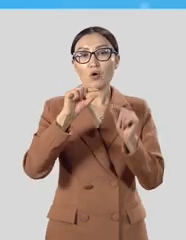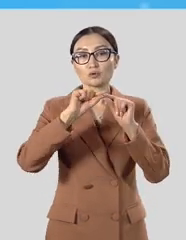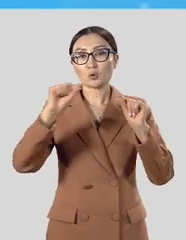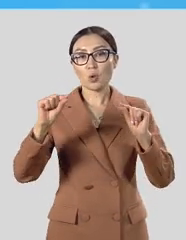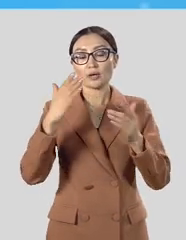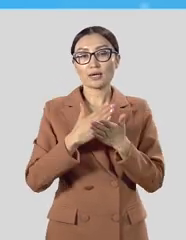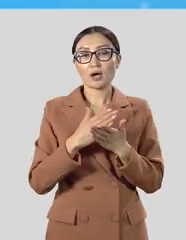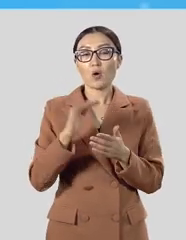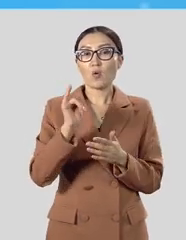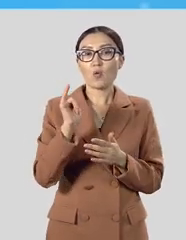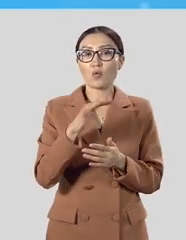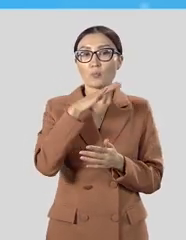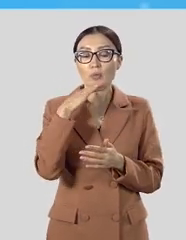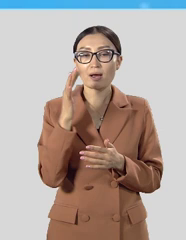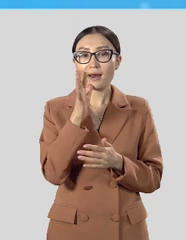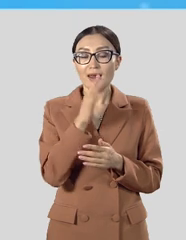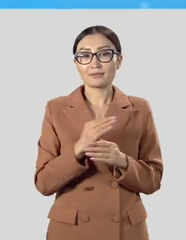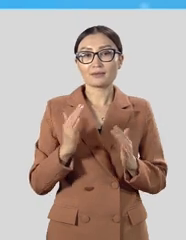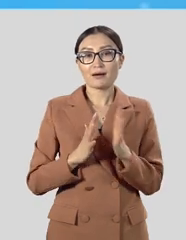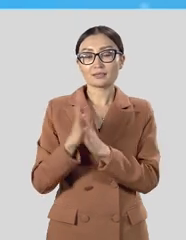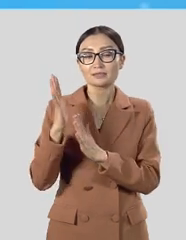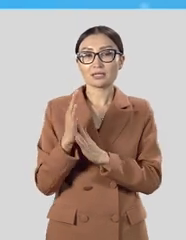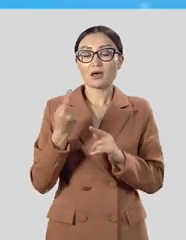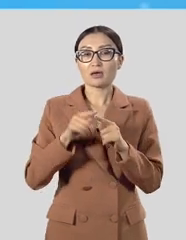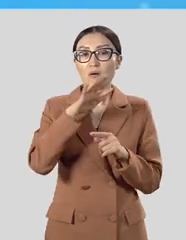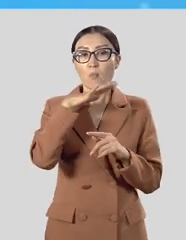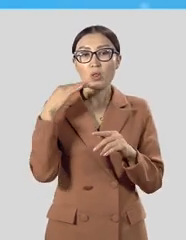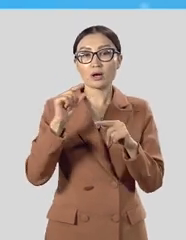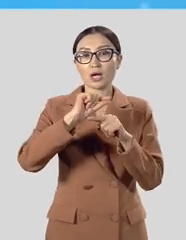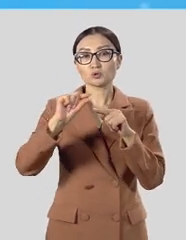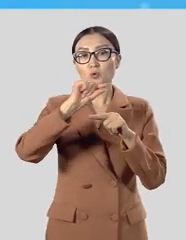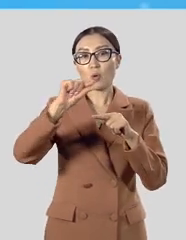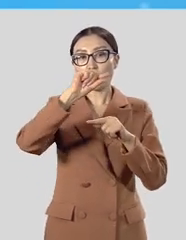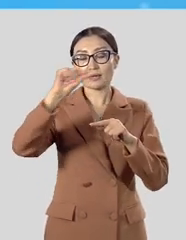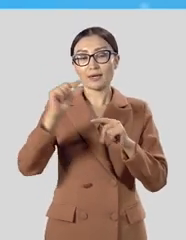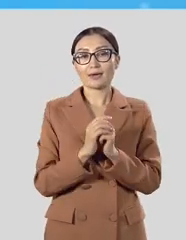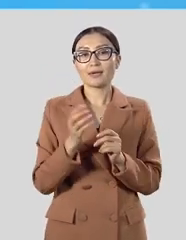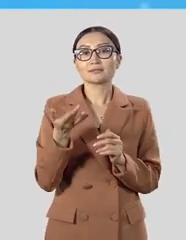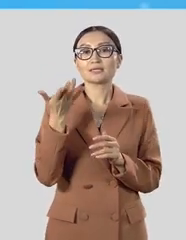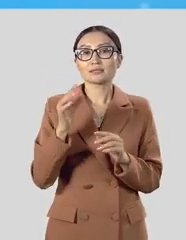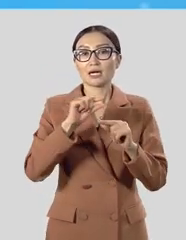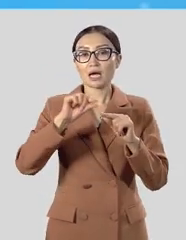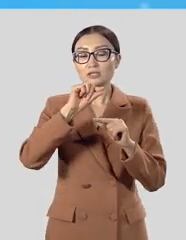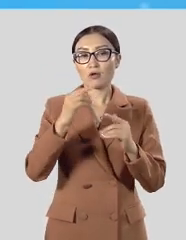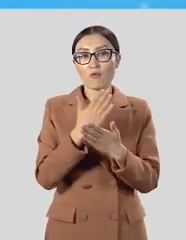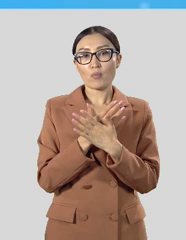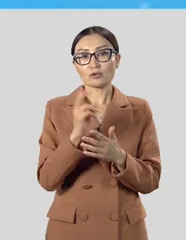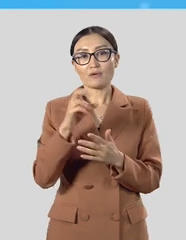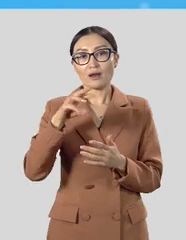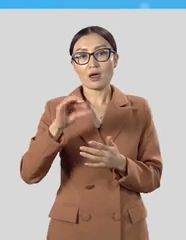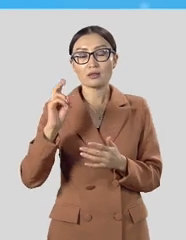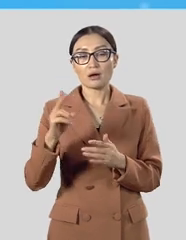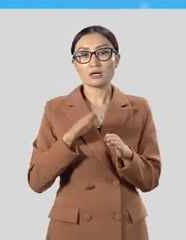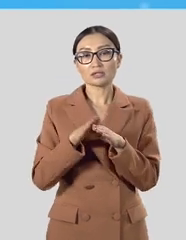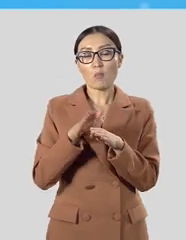оболочками. У многолетних растений это многослойная пробка, состоящая из нескольких слоев мертвых клеток,